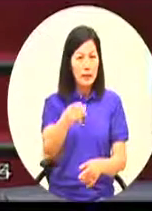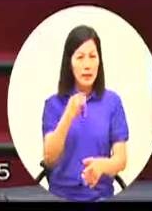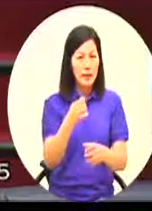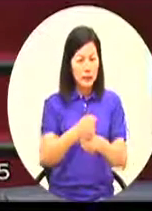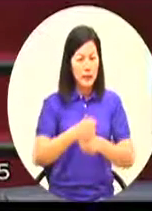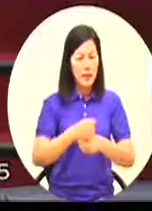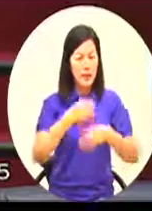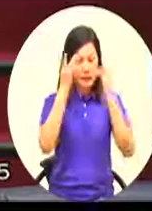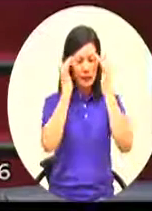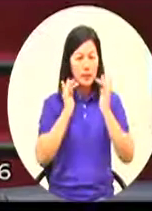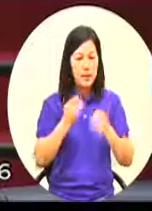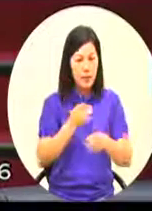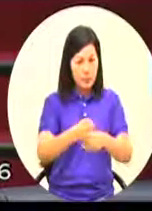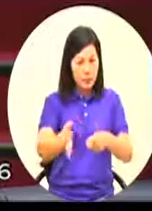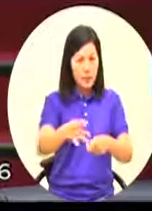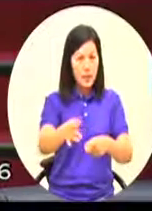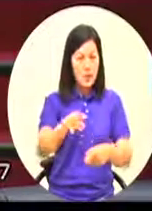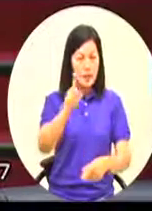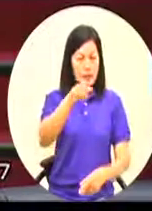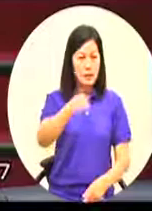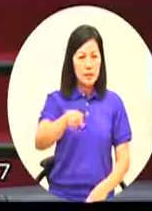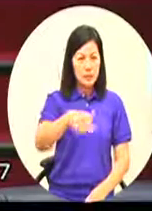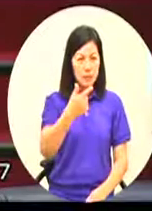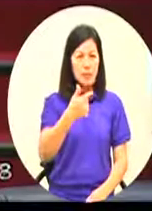就分配到